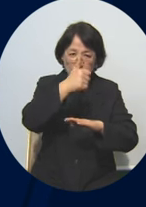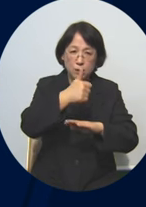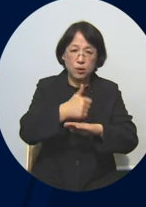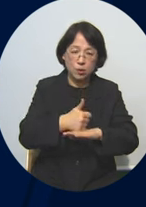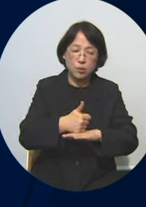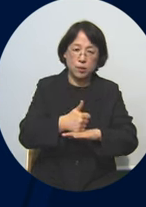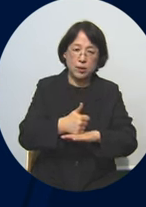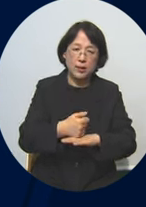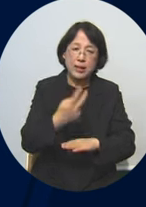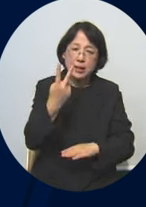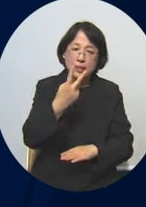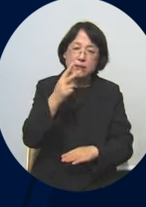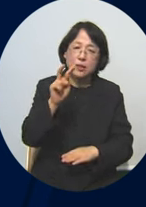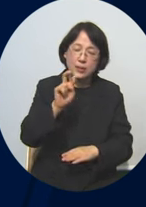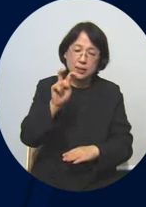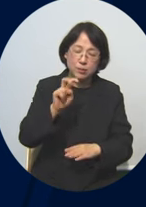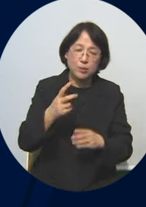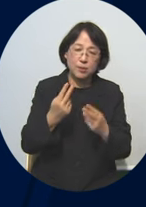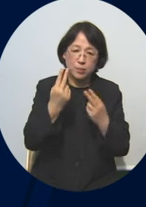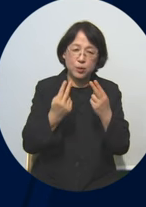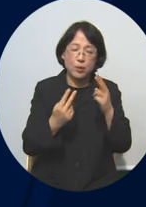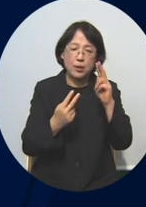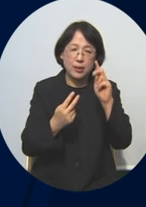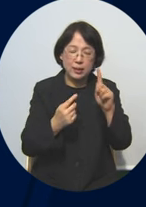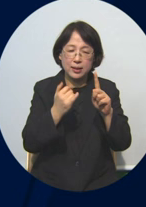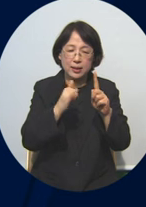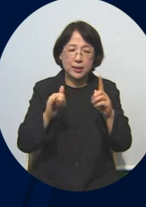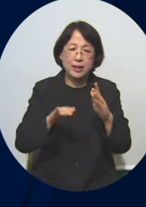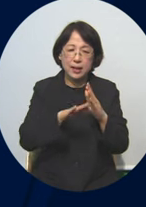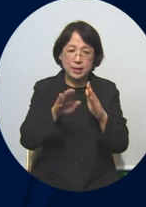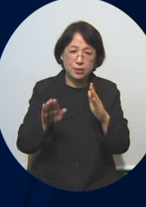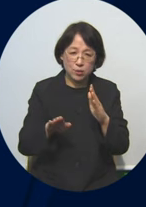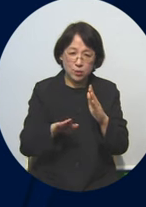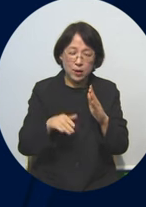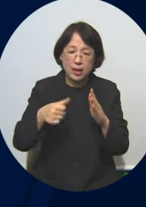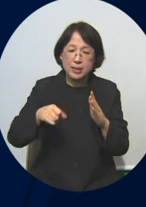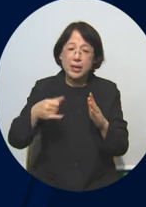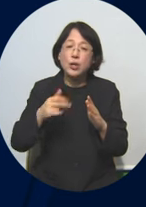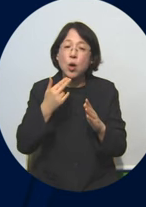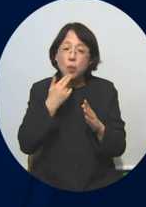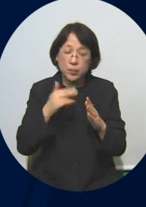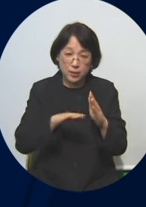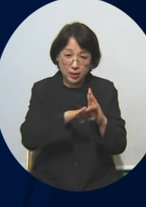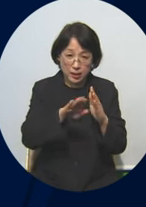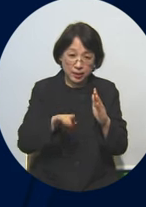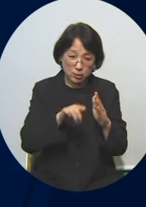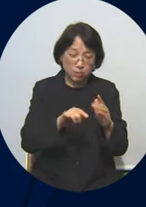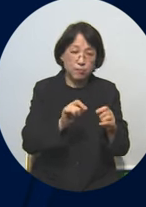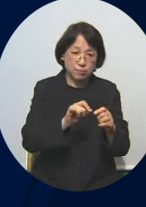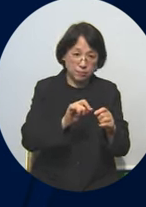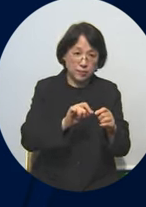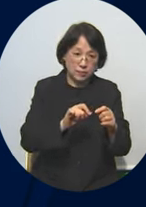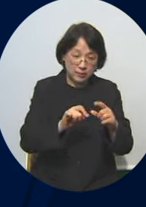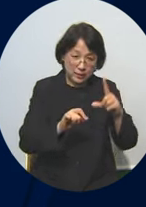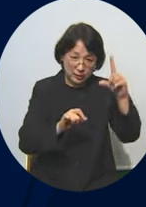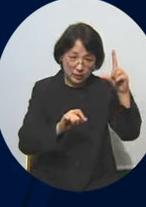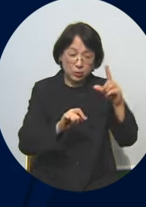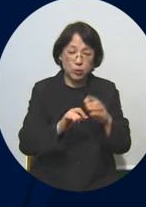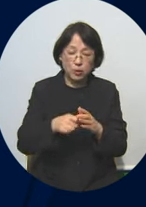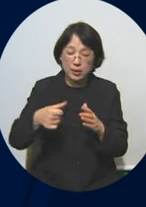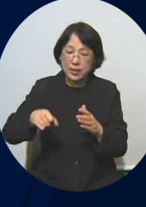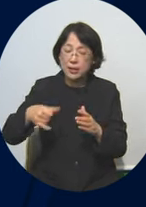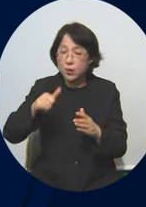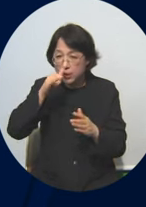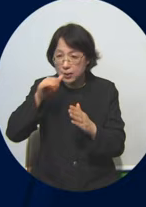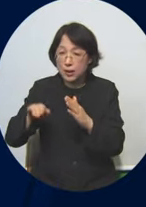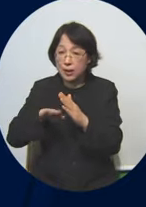결과 2020년에 비해 1인 가구와 부부 등으로 구성된 1세대 가구 비율은 늘고 2세대 비율은 감소한